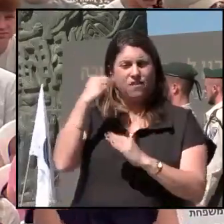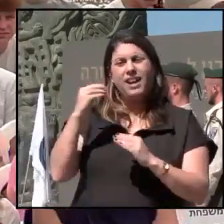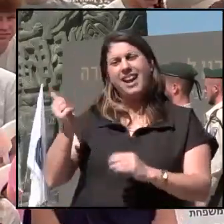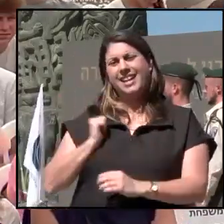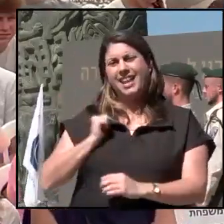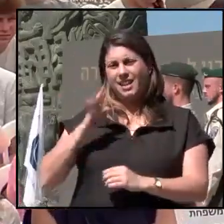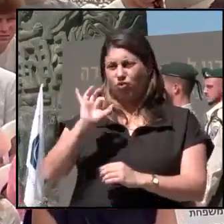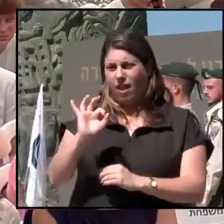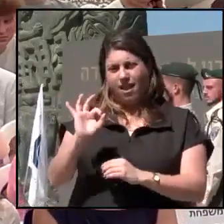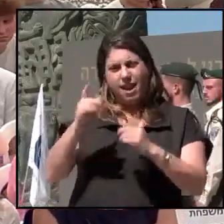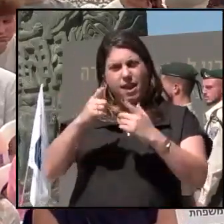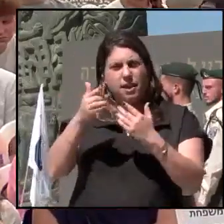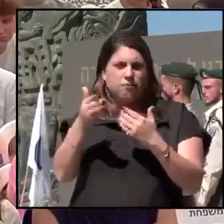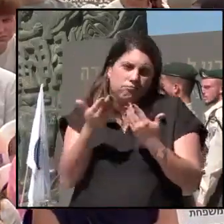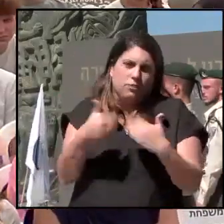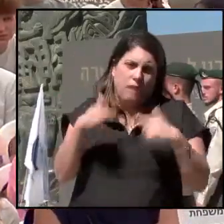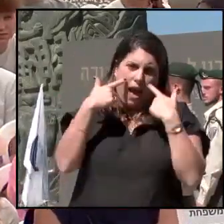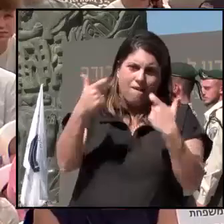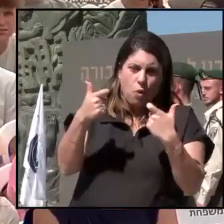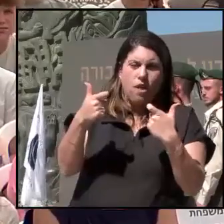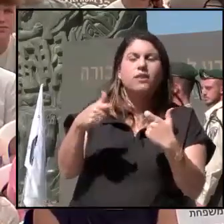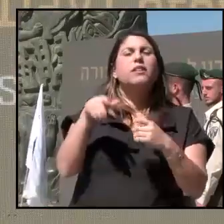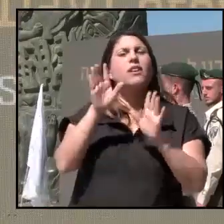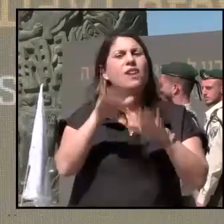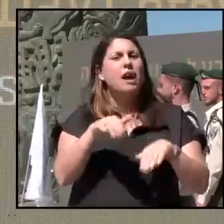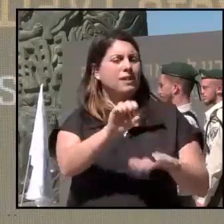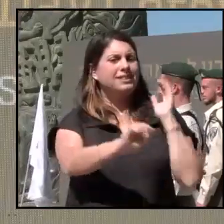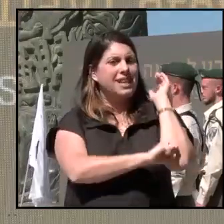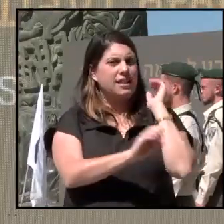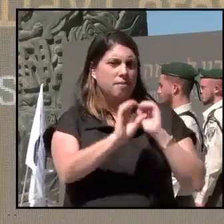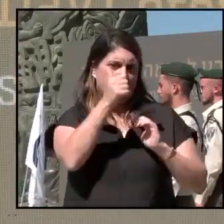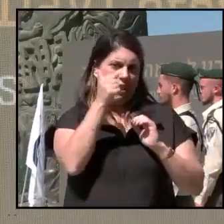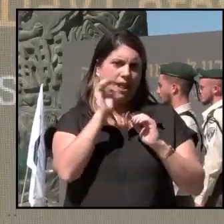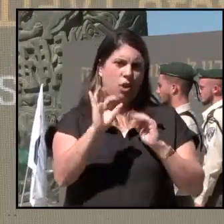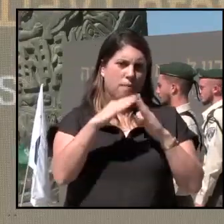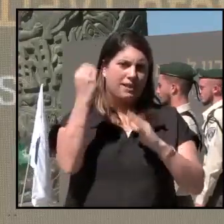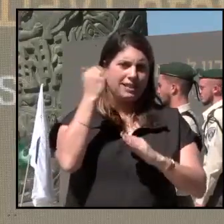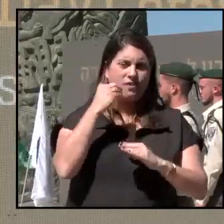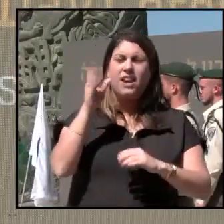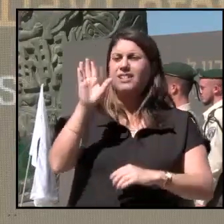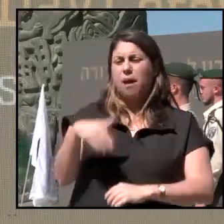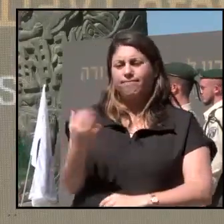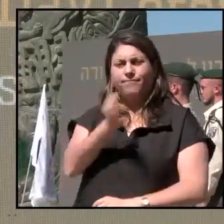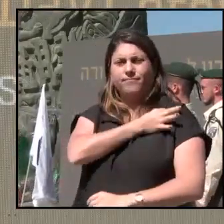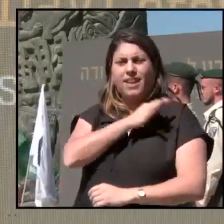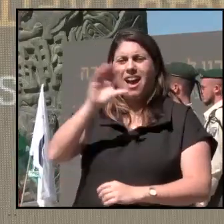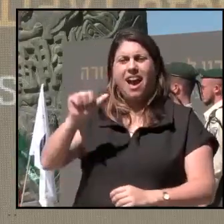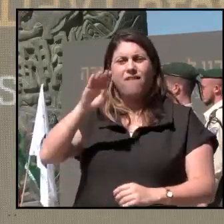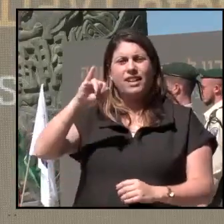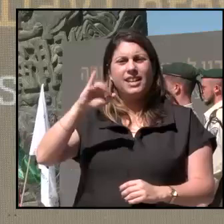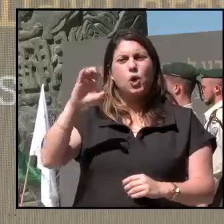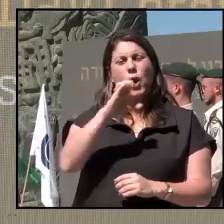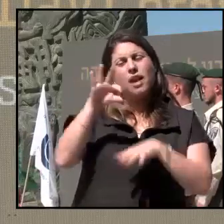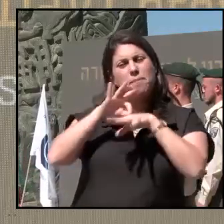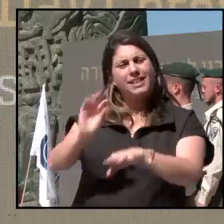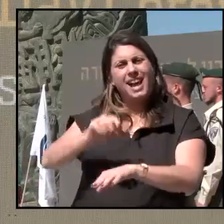משמר הגבול, ניצב משנה ניסים סער, סגן מפקד בית הספר החילי, ניצב משנה אבי כהן, מדריך ראשי של בית